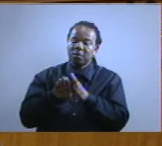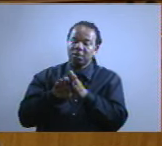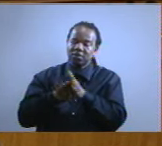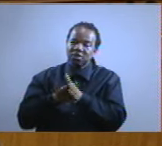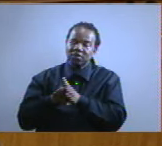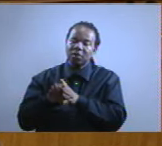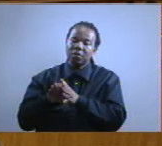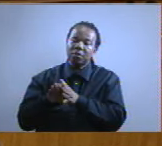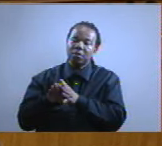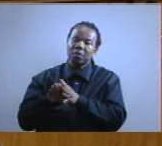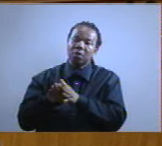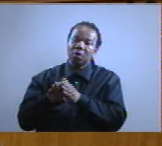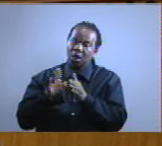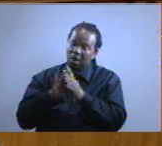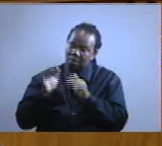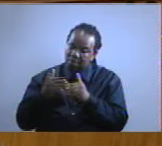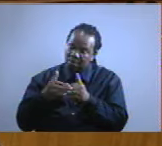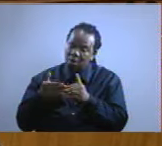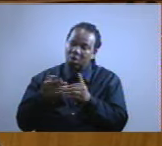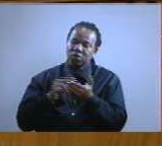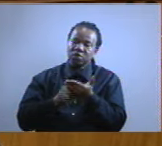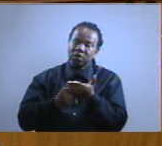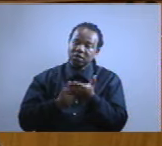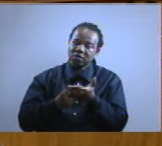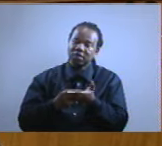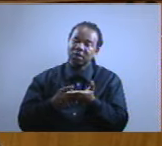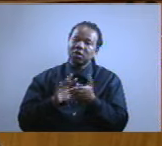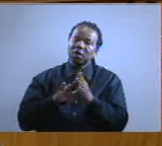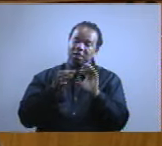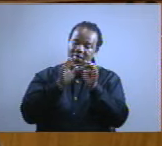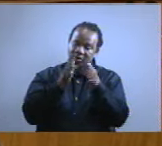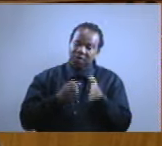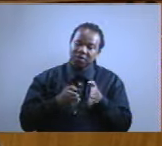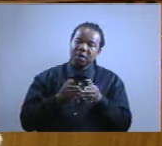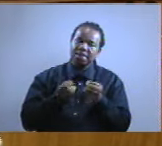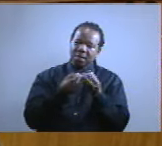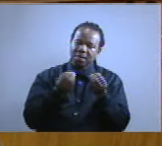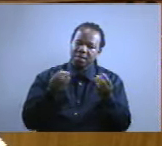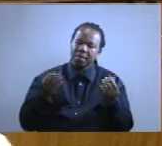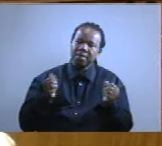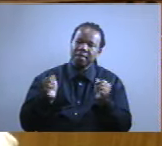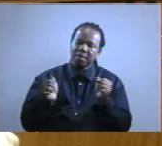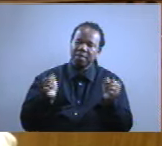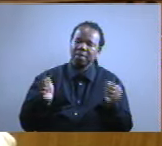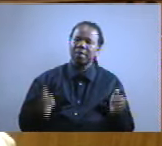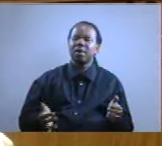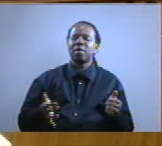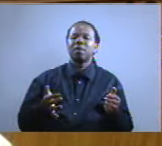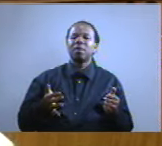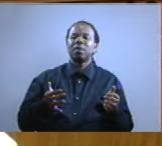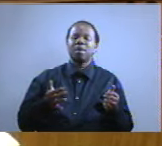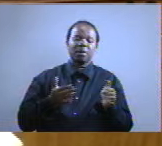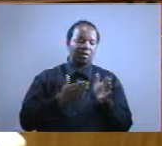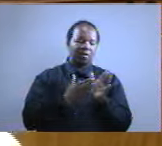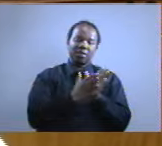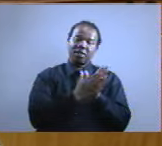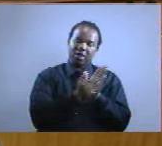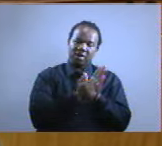vertalers, interpreteerders ensovoorts ensovoorts. Die wet kan lei tot 'n